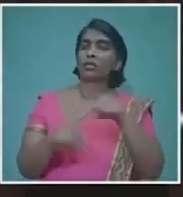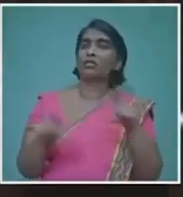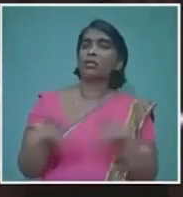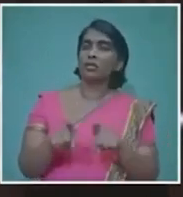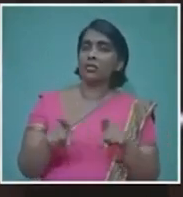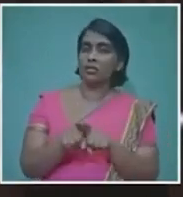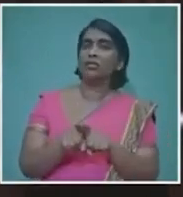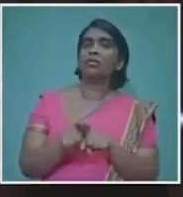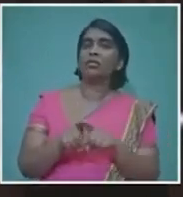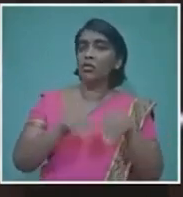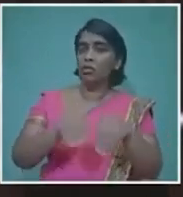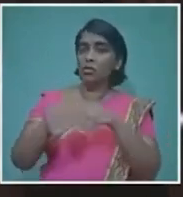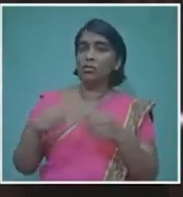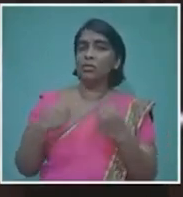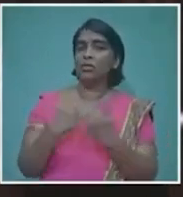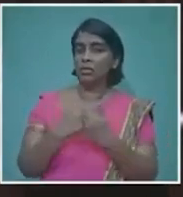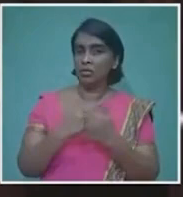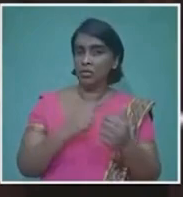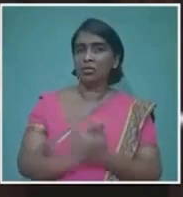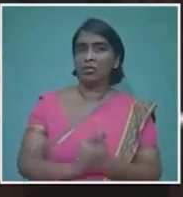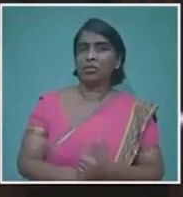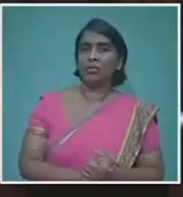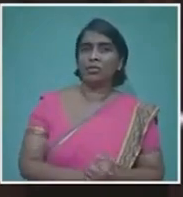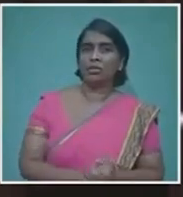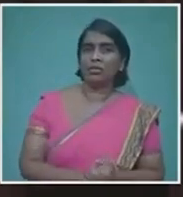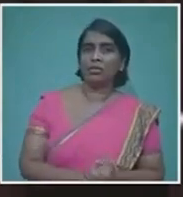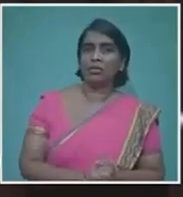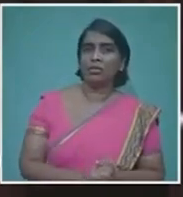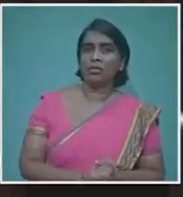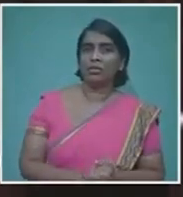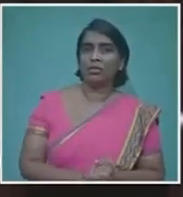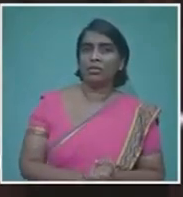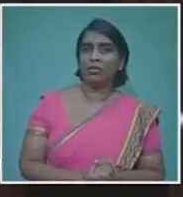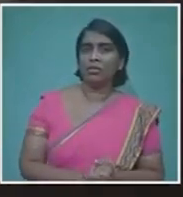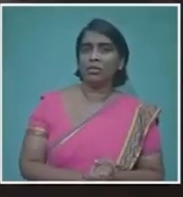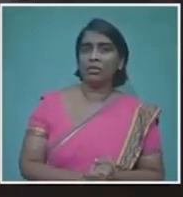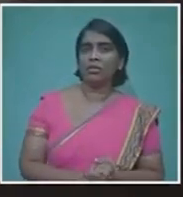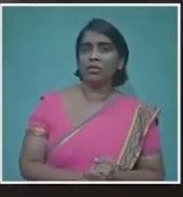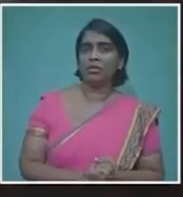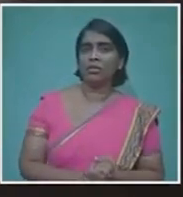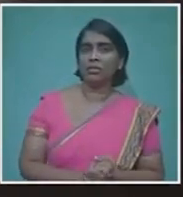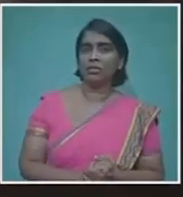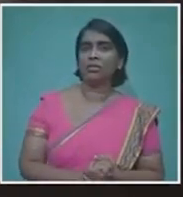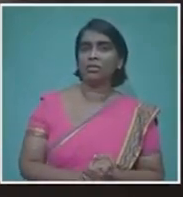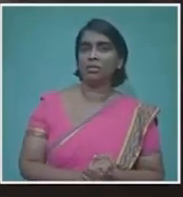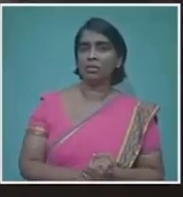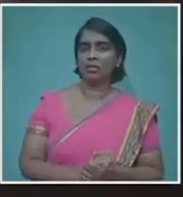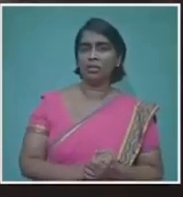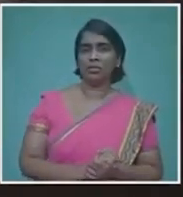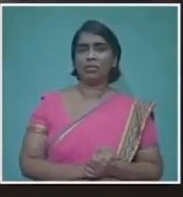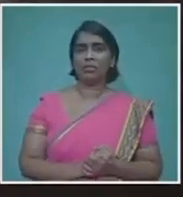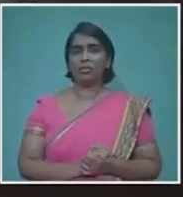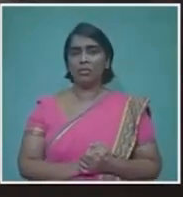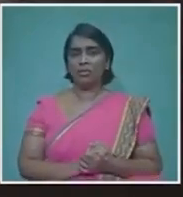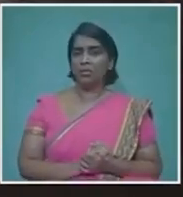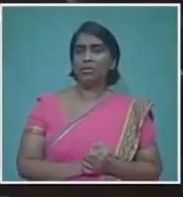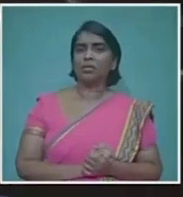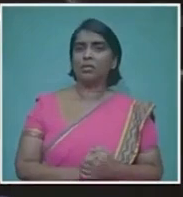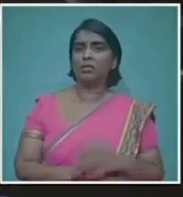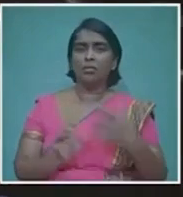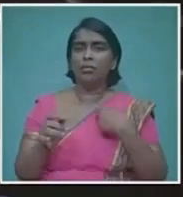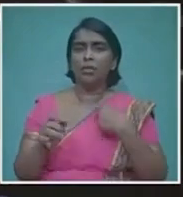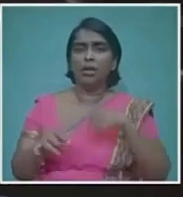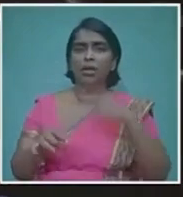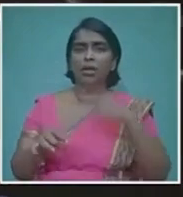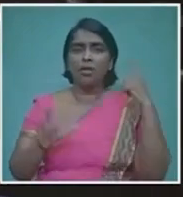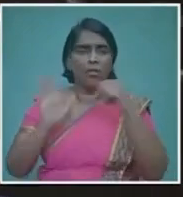එතකොට කෘෂිකර්මාන්තේට බටැලියෝ වරෝ සභාවත්තුමනේ මේ යුද්ධ නැව පටින්න ඔබතුමා සමා වෙන්නකෝ. මේ යුද්ධ